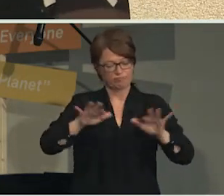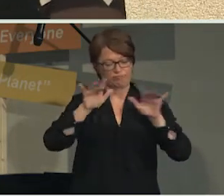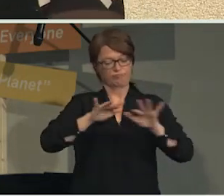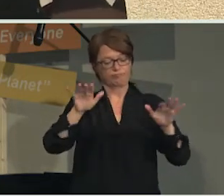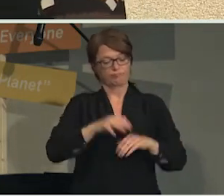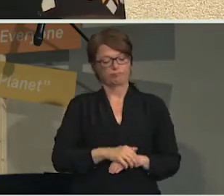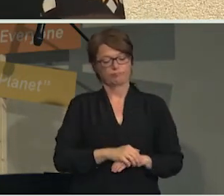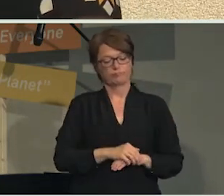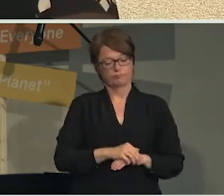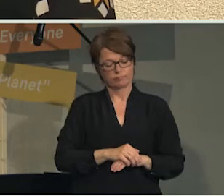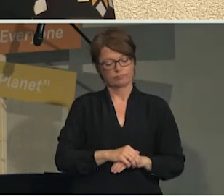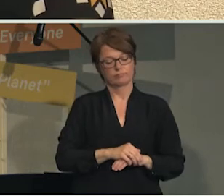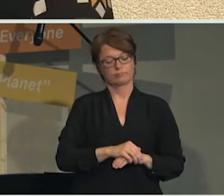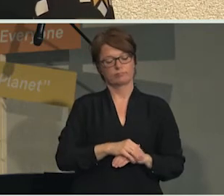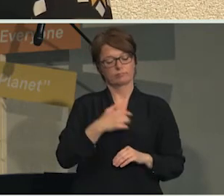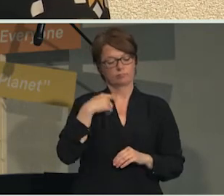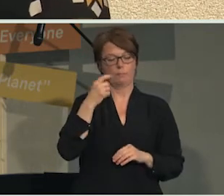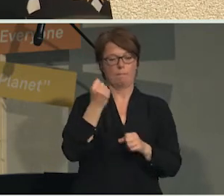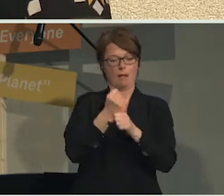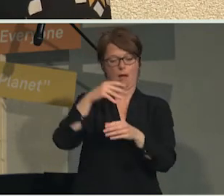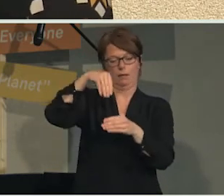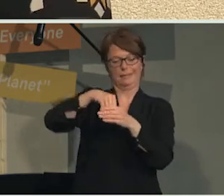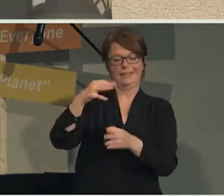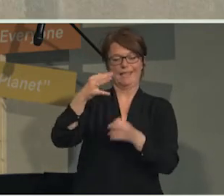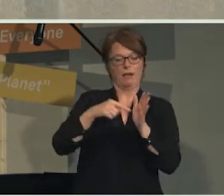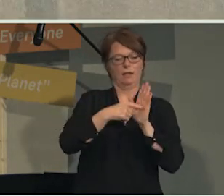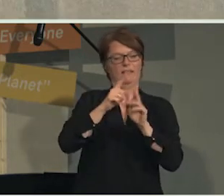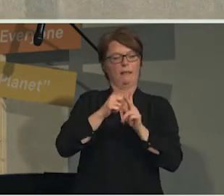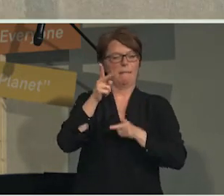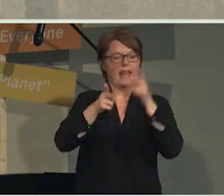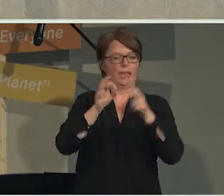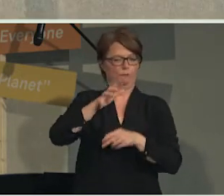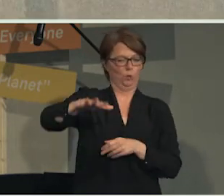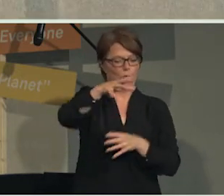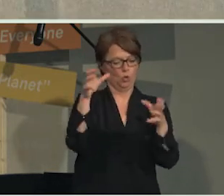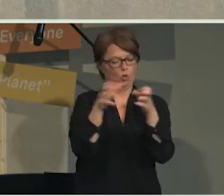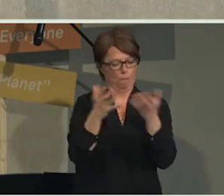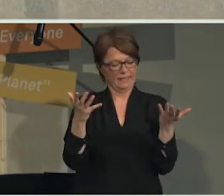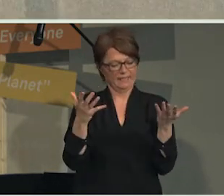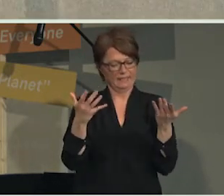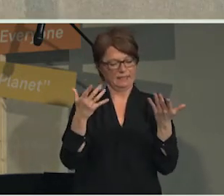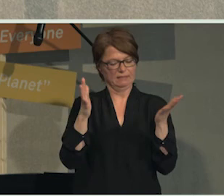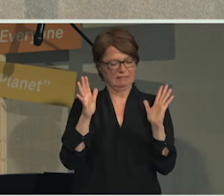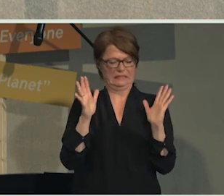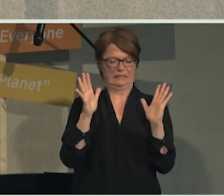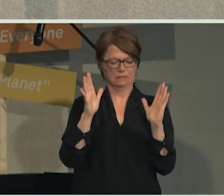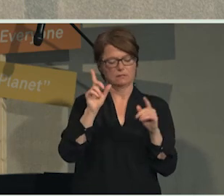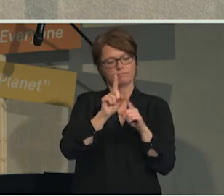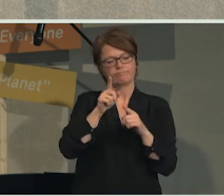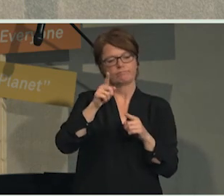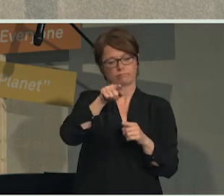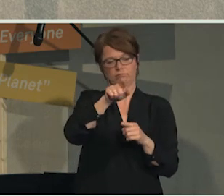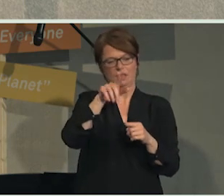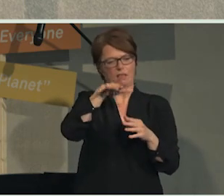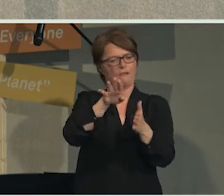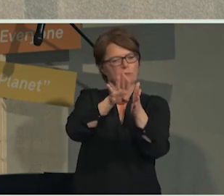im Spiegel von einem Kollegen Stegemann. Berlin Mitte im Jahr 2019 und wir reden immer